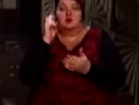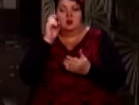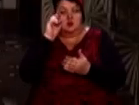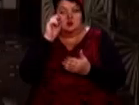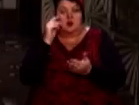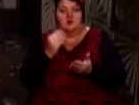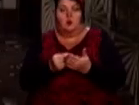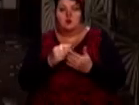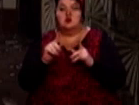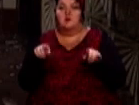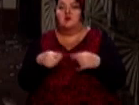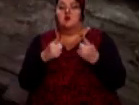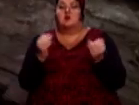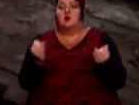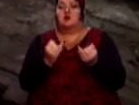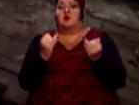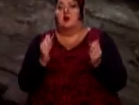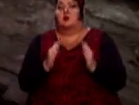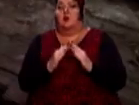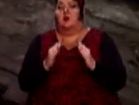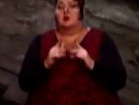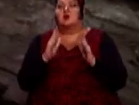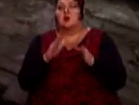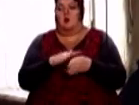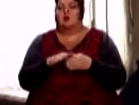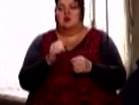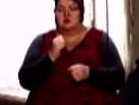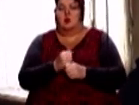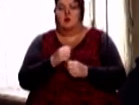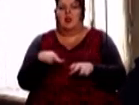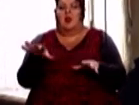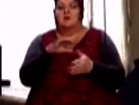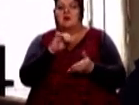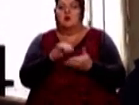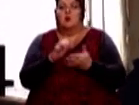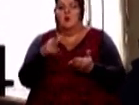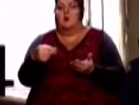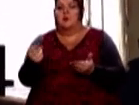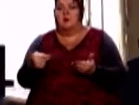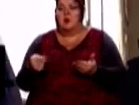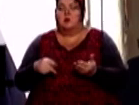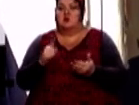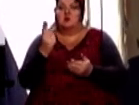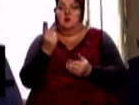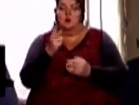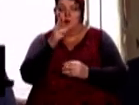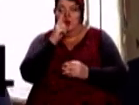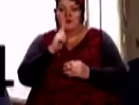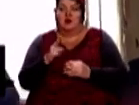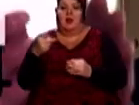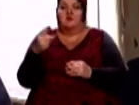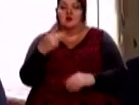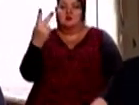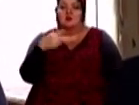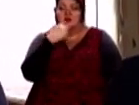щоб відновити цю історичну будівлю. Але це буде зроблено. Всі документи будуть підписані задля того, щоб дійсно ми в другому кварталі 2020